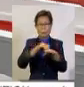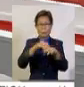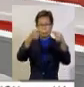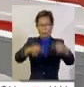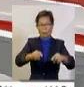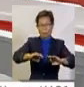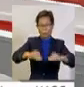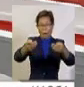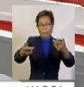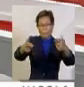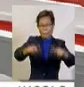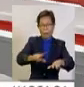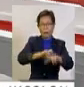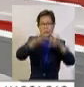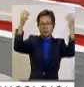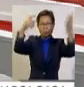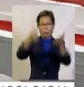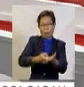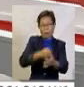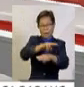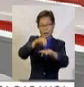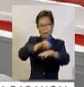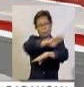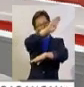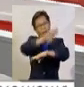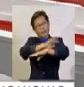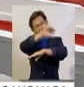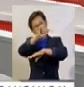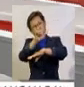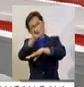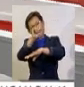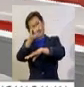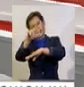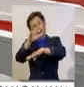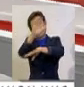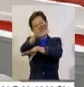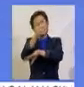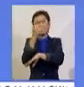perlawanan akhir yang berlangsung di Stadium Hoki Nasional Bukit Jalil petang tadi.